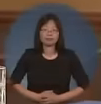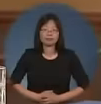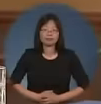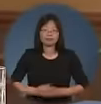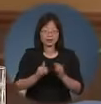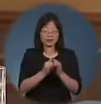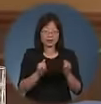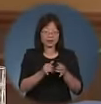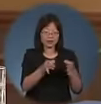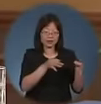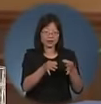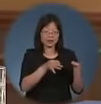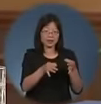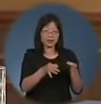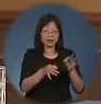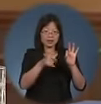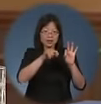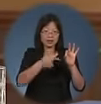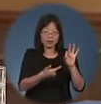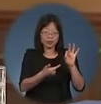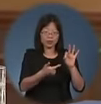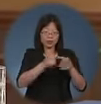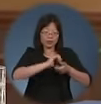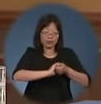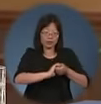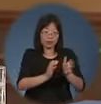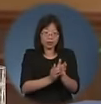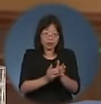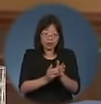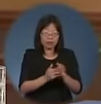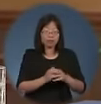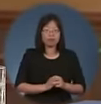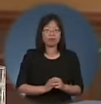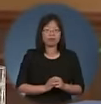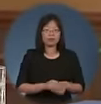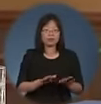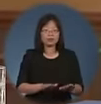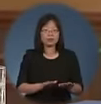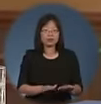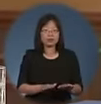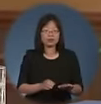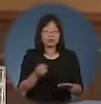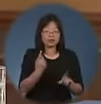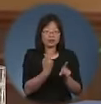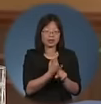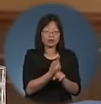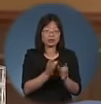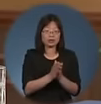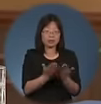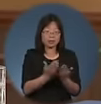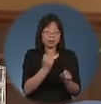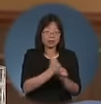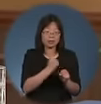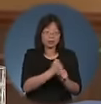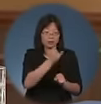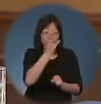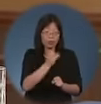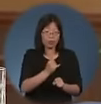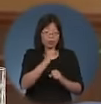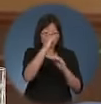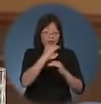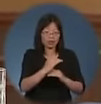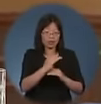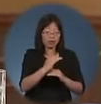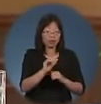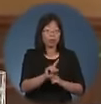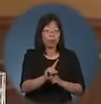인간 시장도 열 권짜리 였었죠 예 그 에 자시 개정판을 내셨던 그 그 어떤로